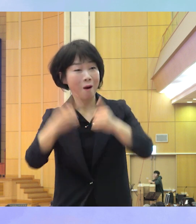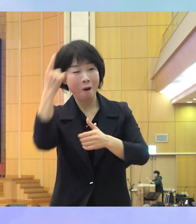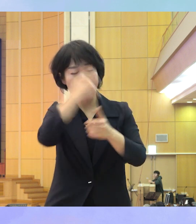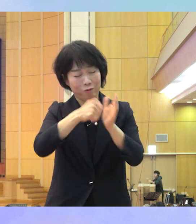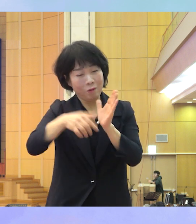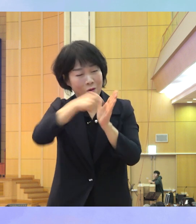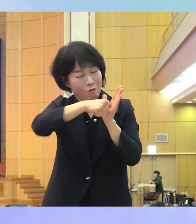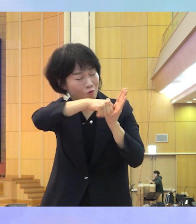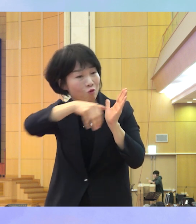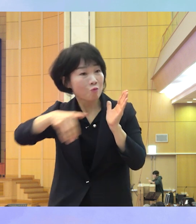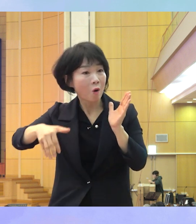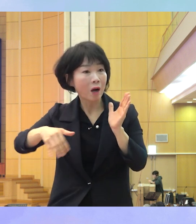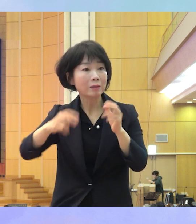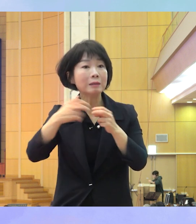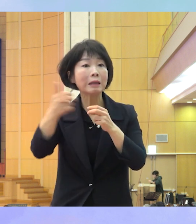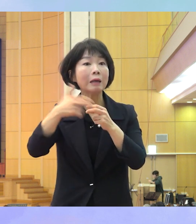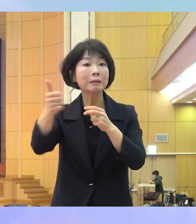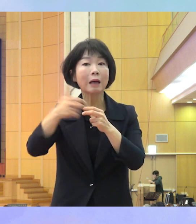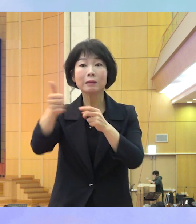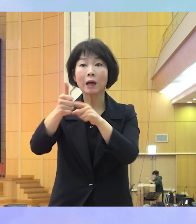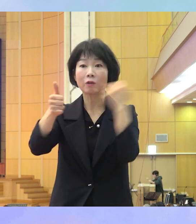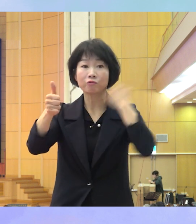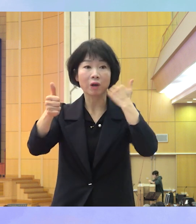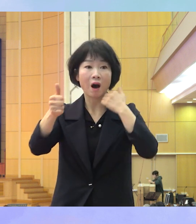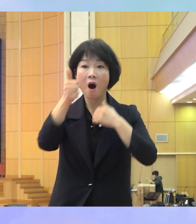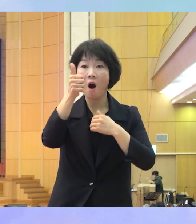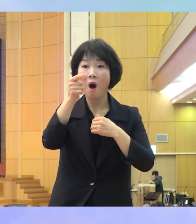난 여러분들하고 얘기해보면 나만 아는 것 같아.